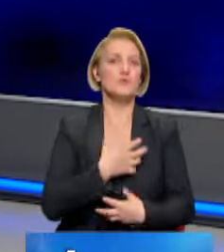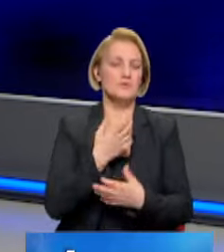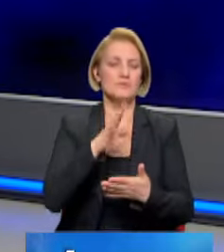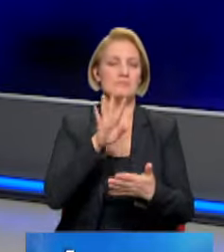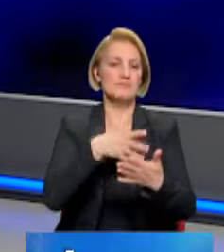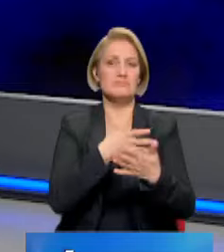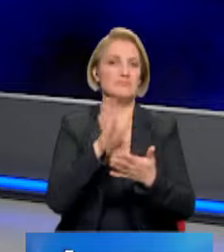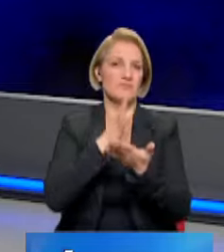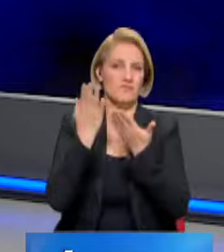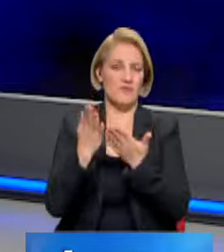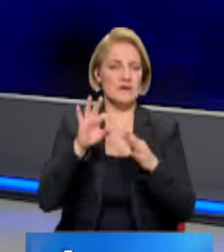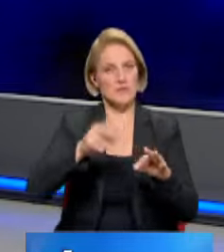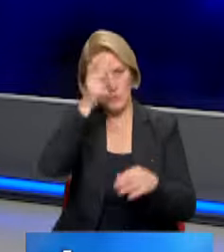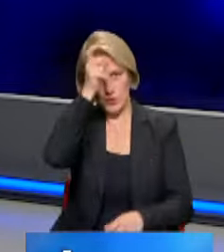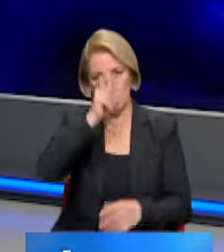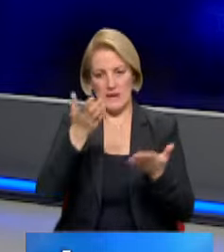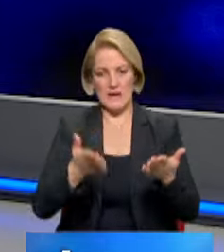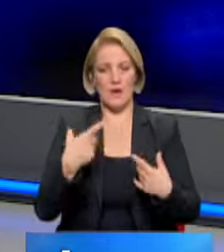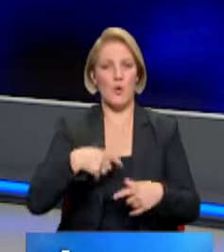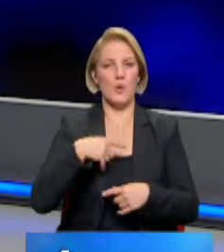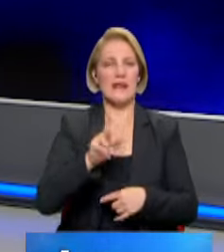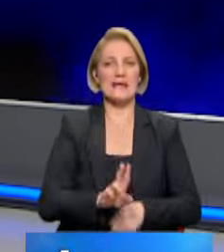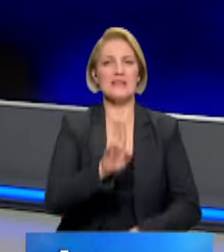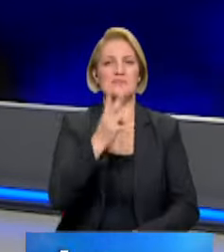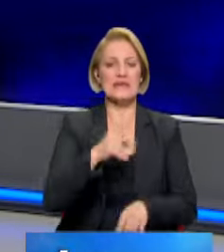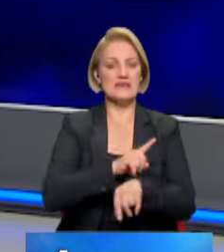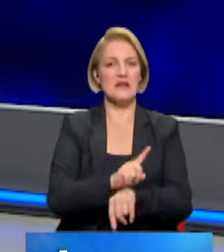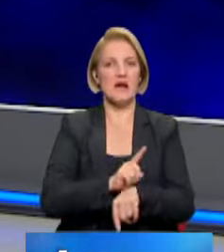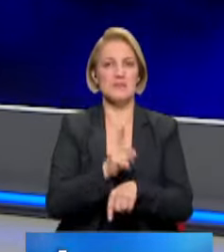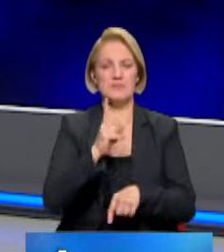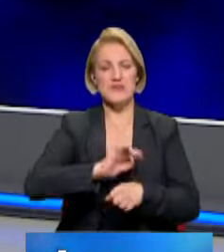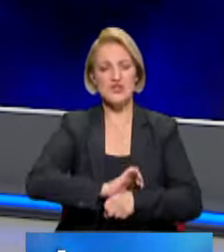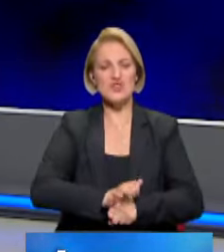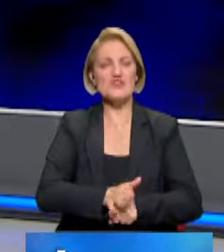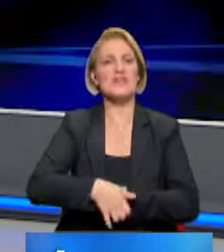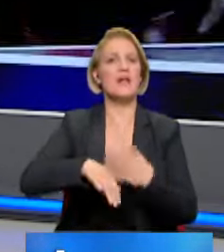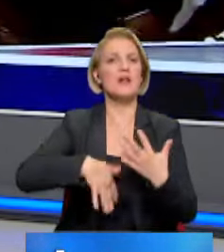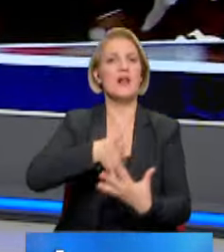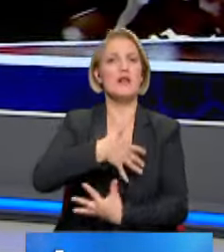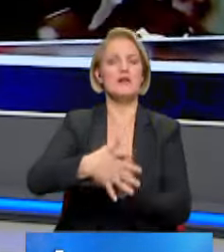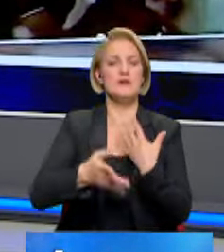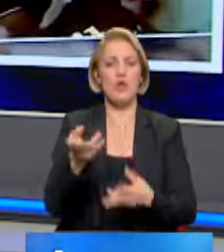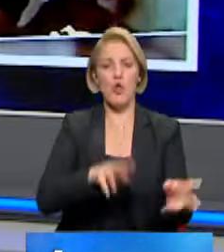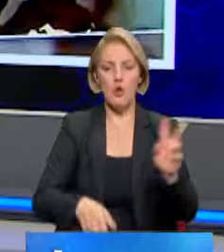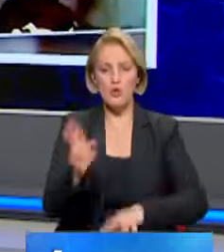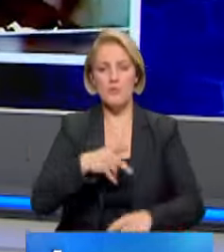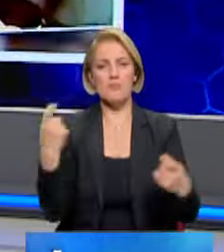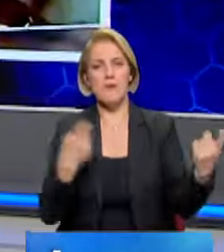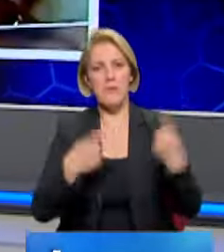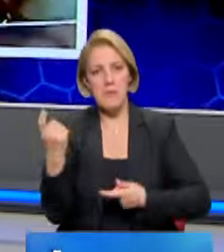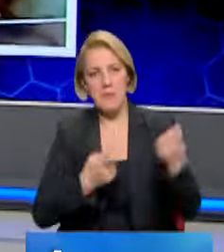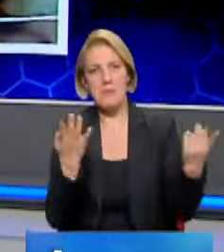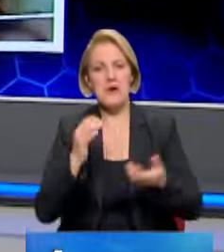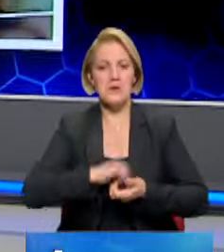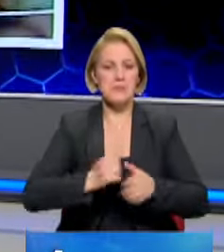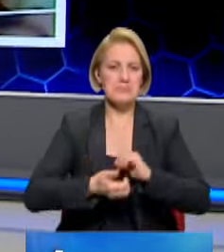var. Şimdi ülkemize dönelim. Türkiye özellikle 72 saattir bir şiddet sarmalının içinde. Cinayetler, çatışmalar,